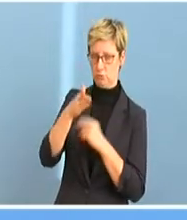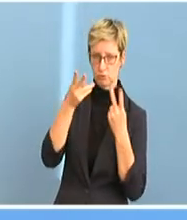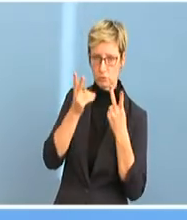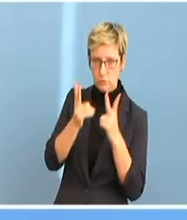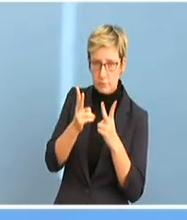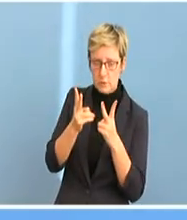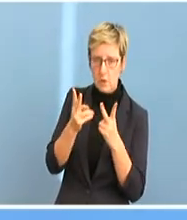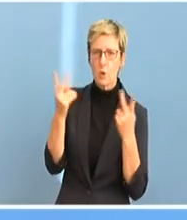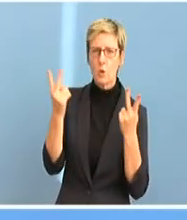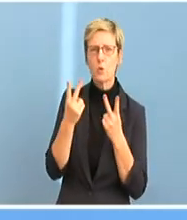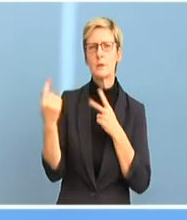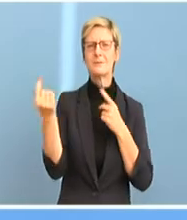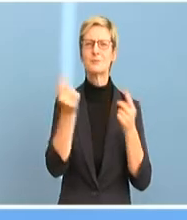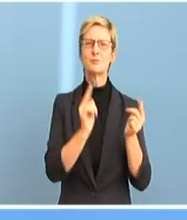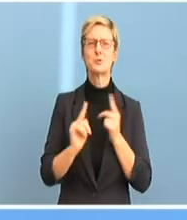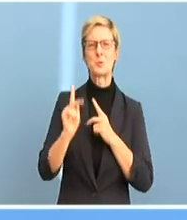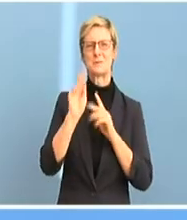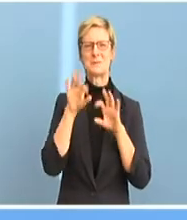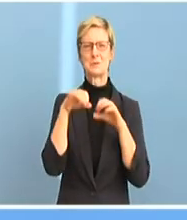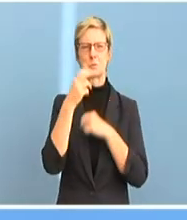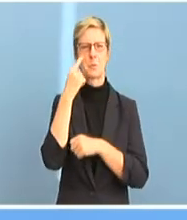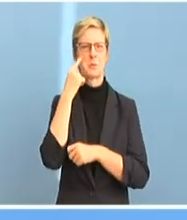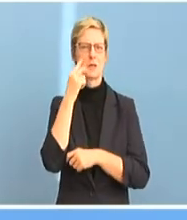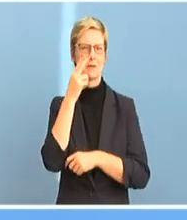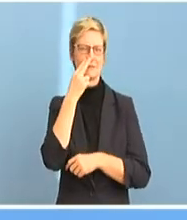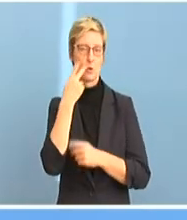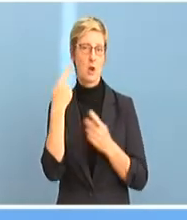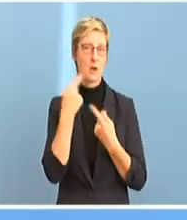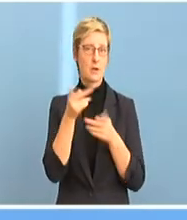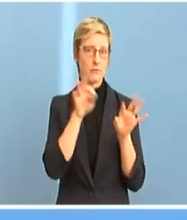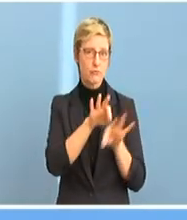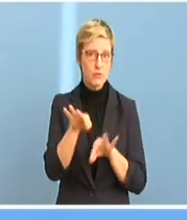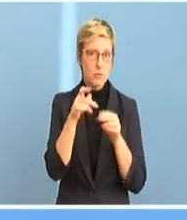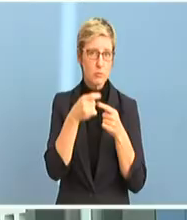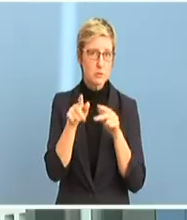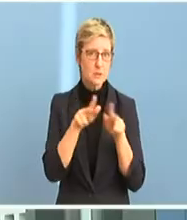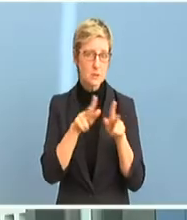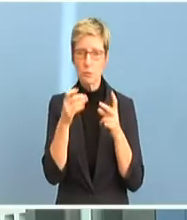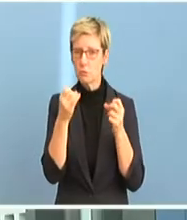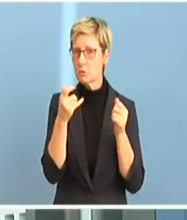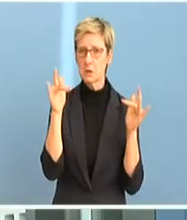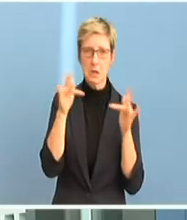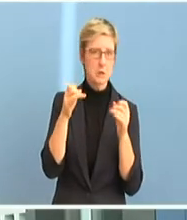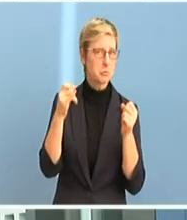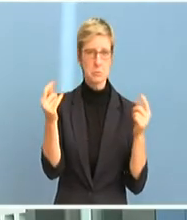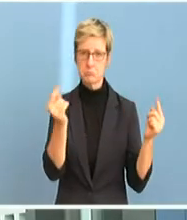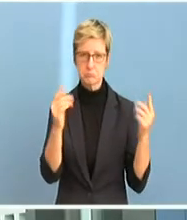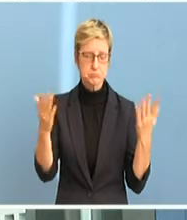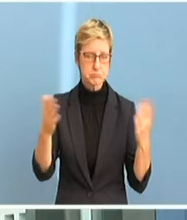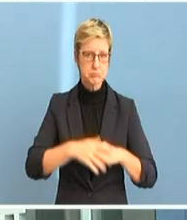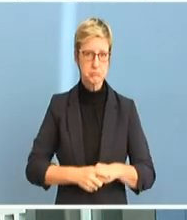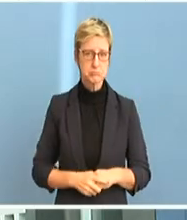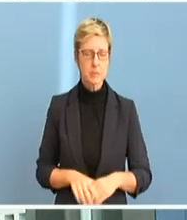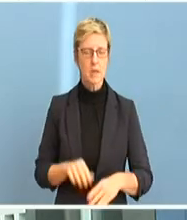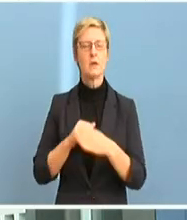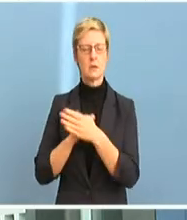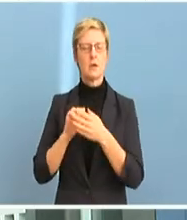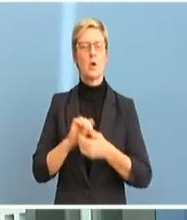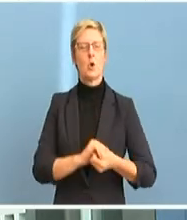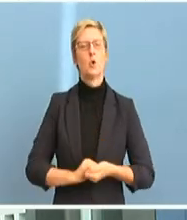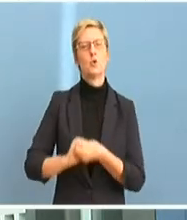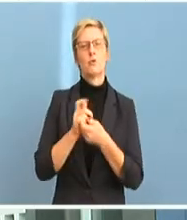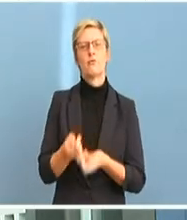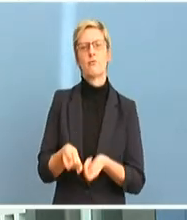der Debattenstand innerhalb der Bundesregierung dazu? Ja, der Vorschlag der Union